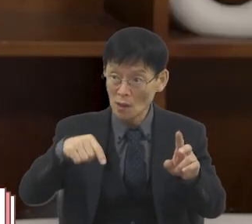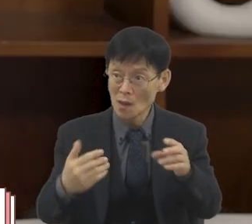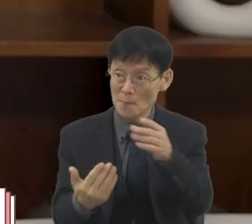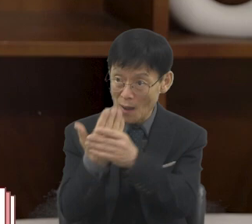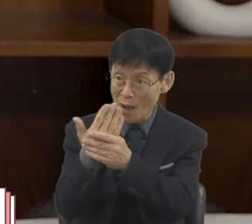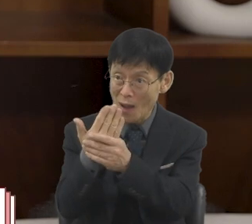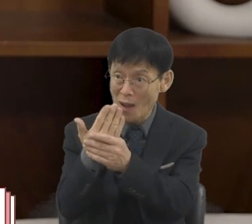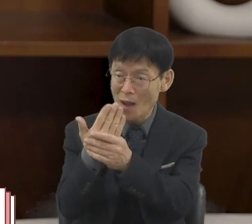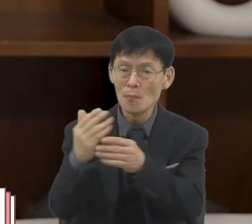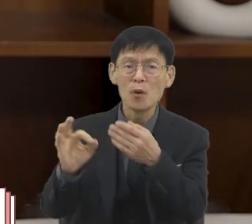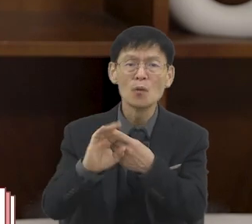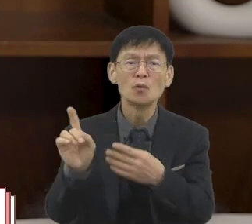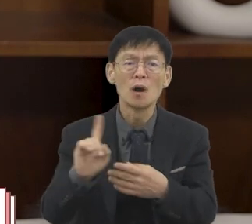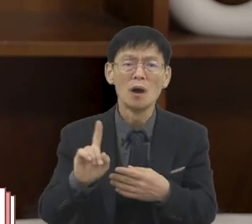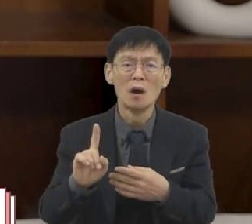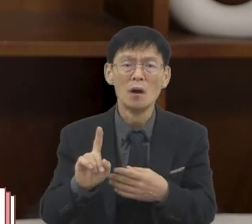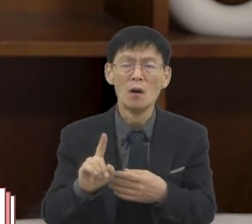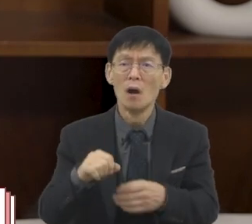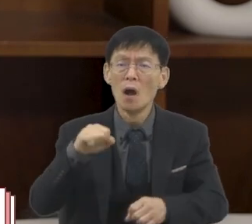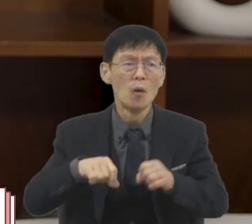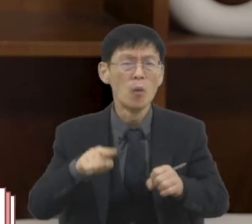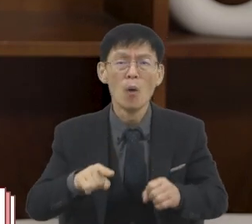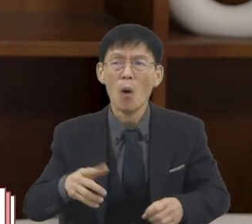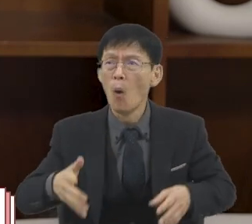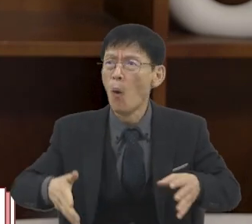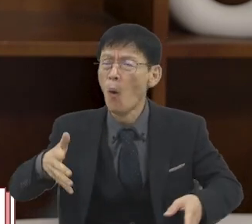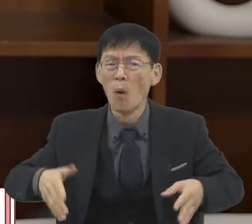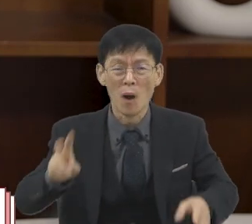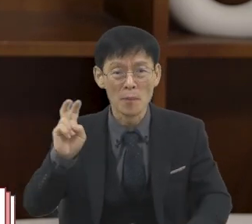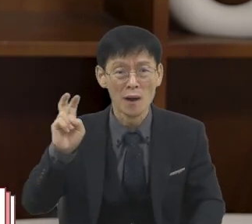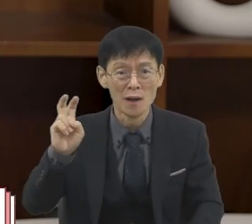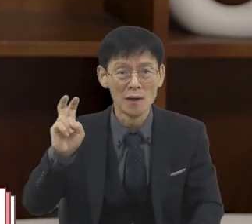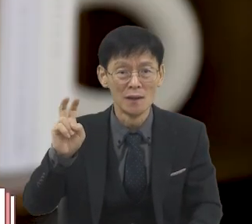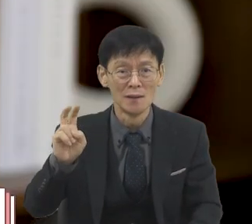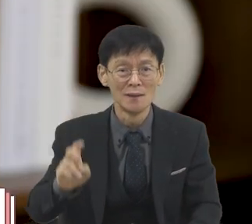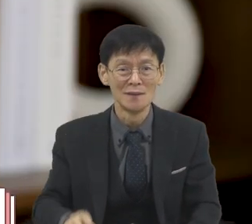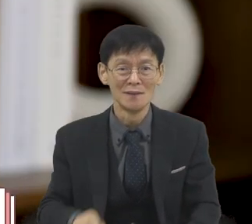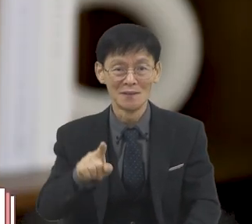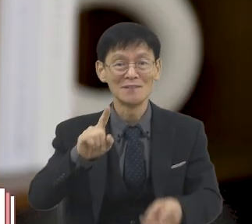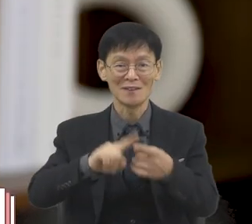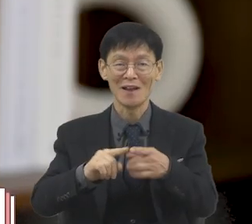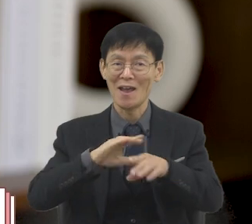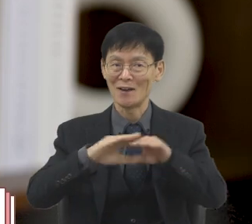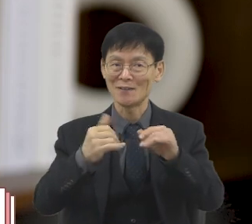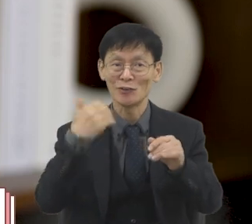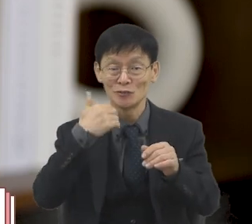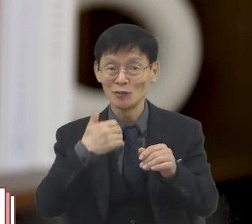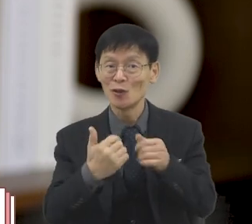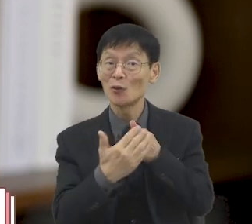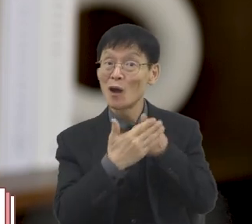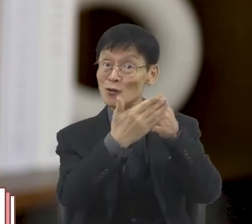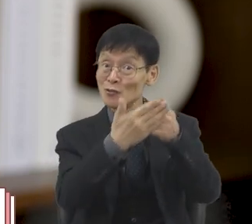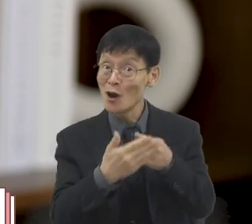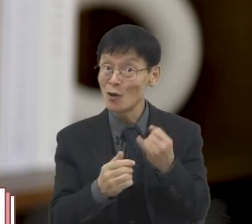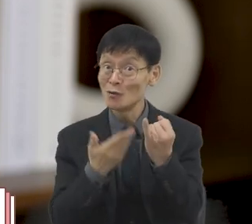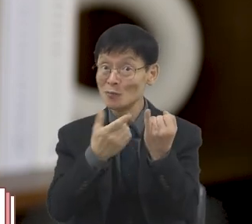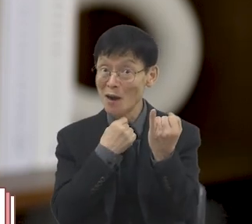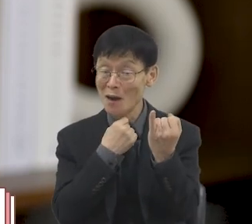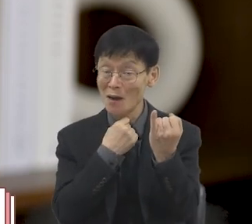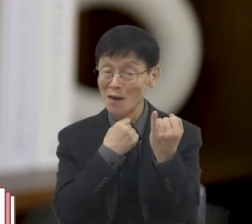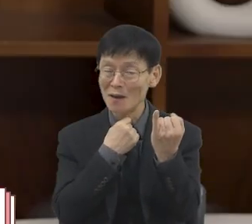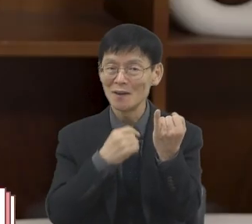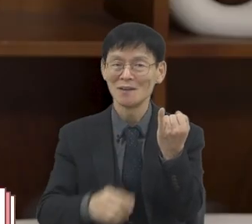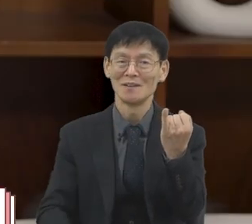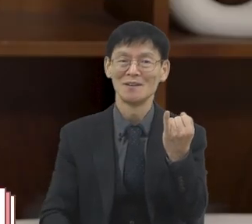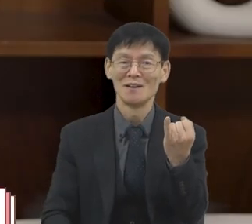직장 내에서 이런 일이 발생하면 어떻게 해야 할지 잘 모르잖아요. 자, 제가 해결사 한 분을 여러분들께 소개해 드릴